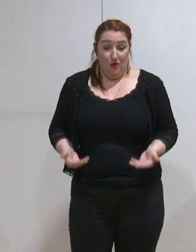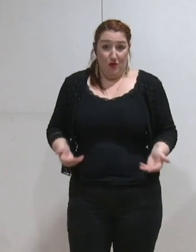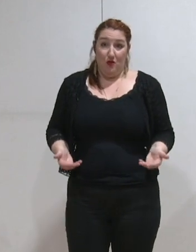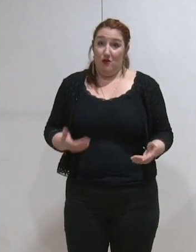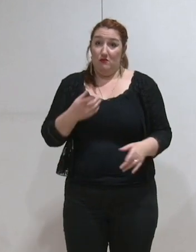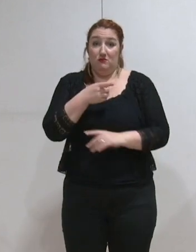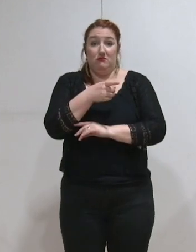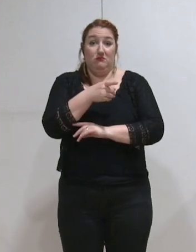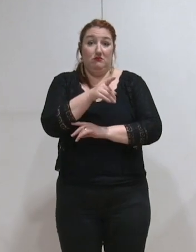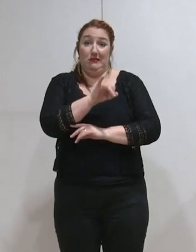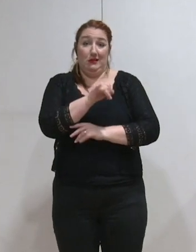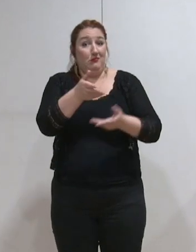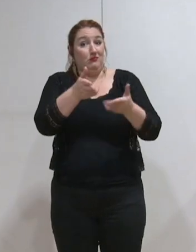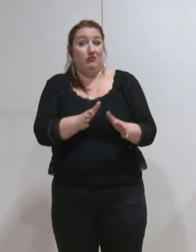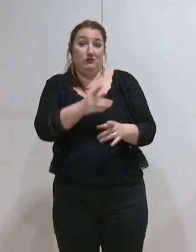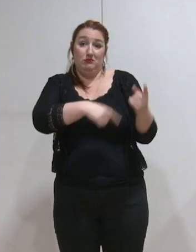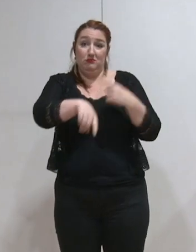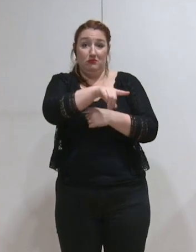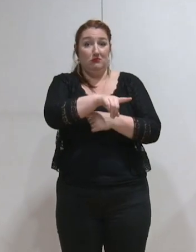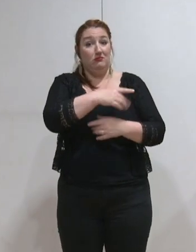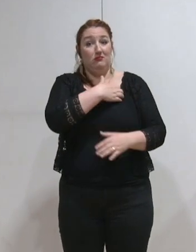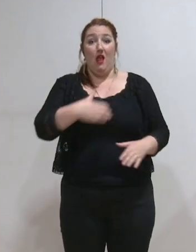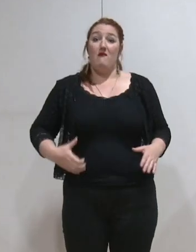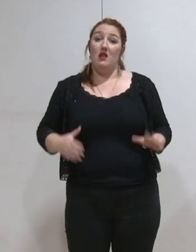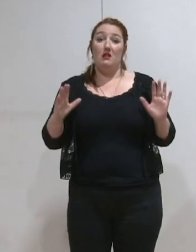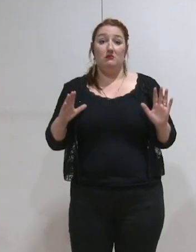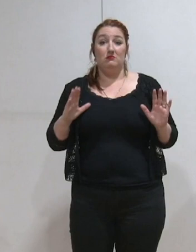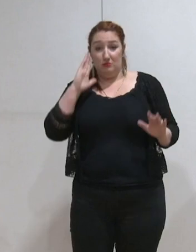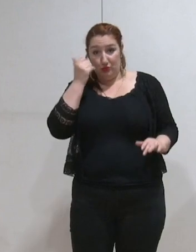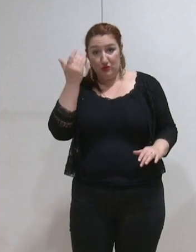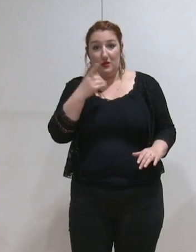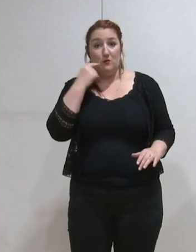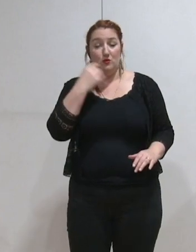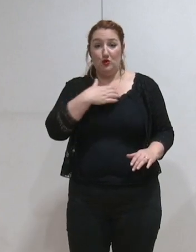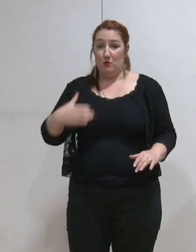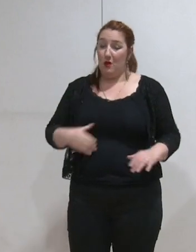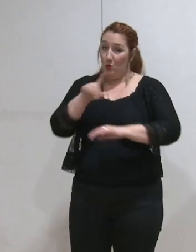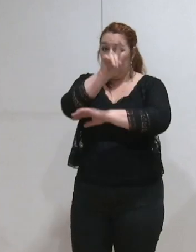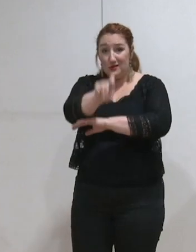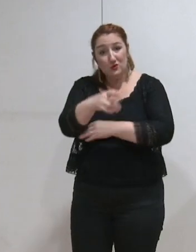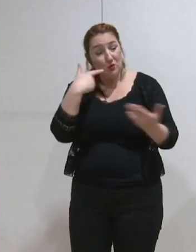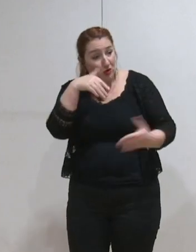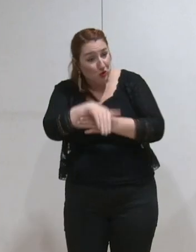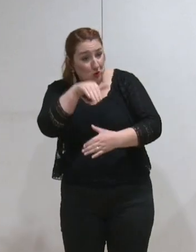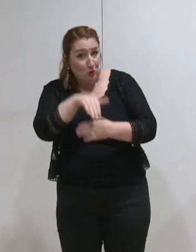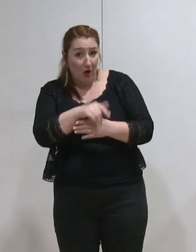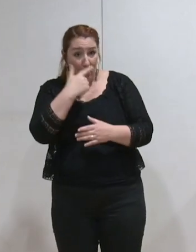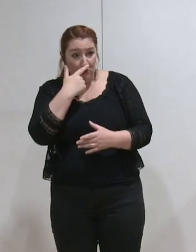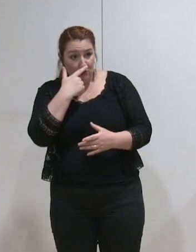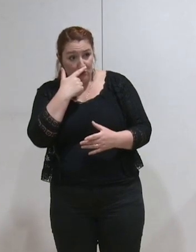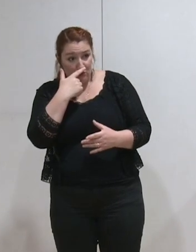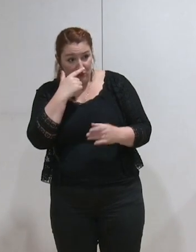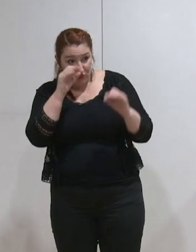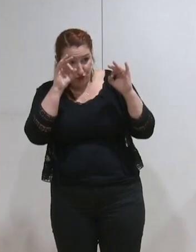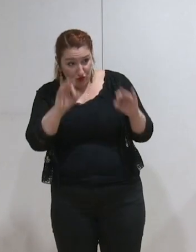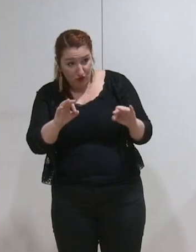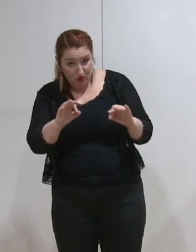ville et c'est donc bien ma première question Monsieur le Maire pouvez-vous nous confirmer ce soir la volonté de la Ville d'engager